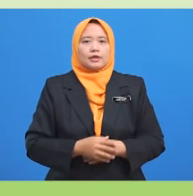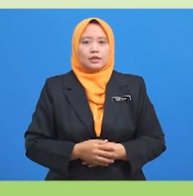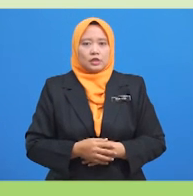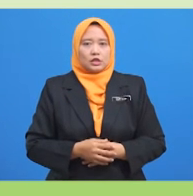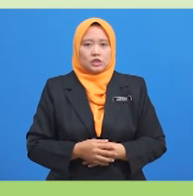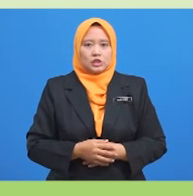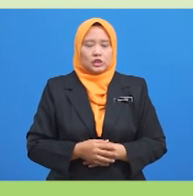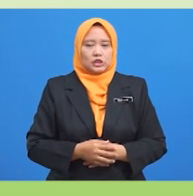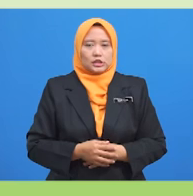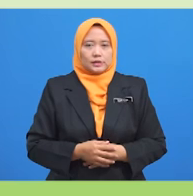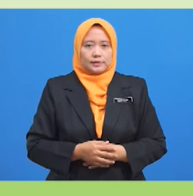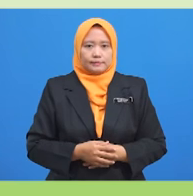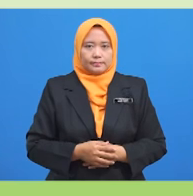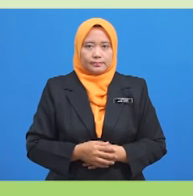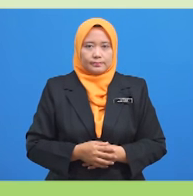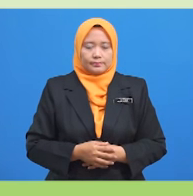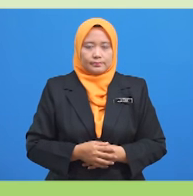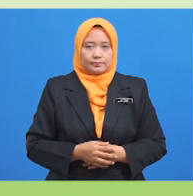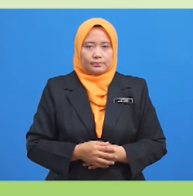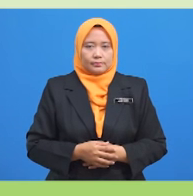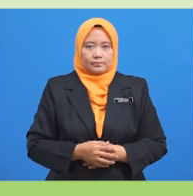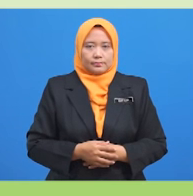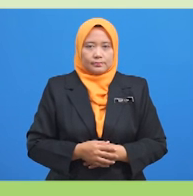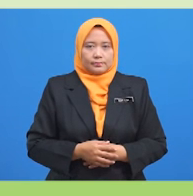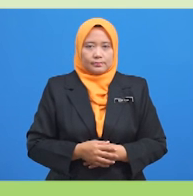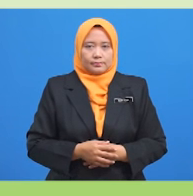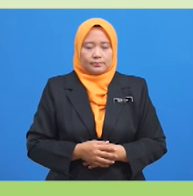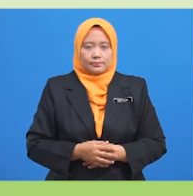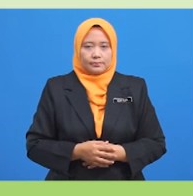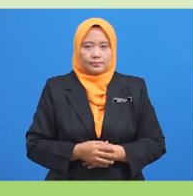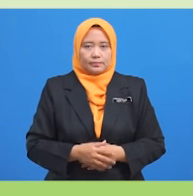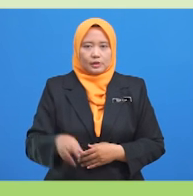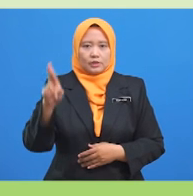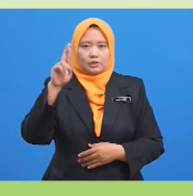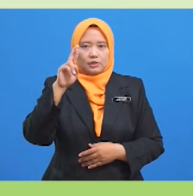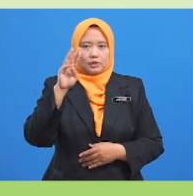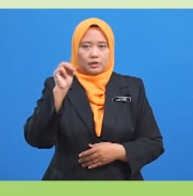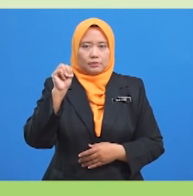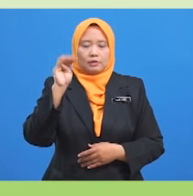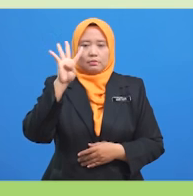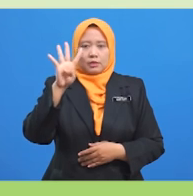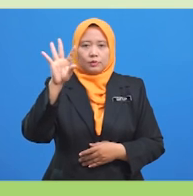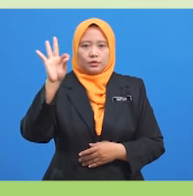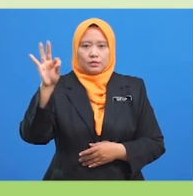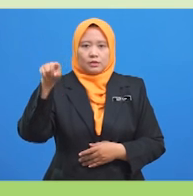RM395 dibahagikan dengan jumlah keluaran 8 unit. Jawapannya ialah